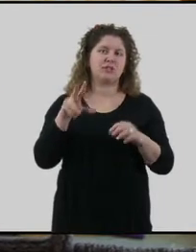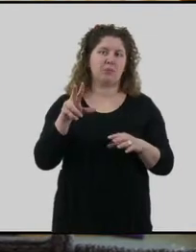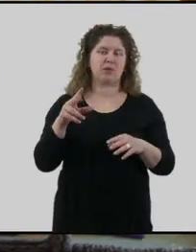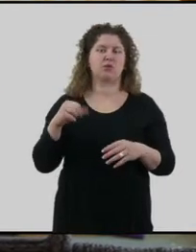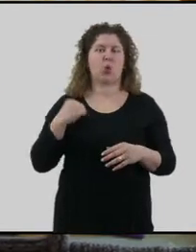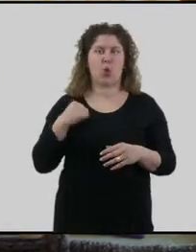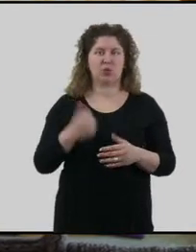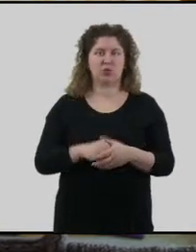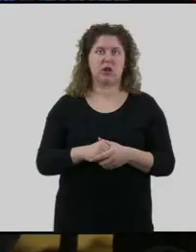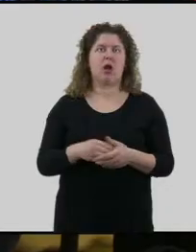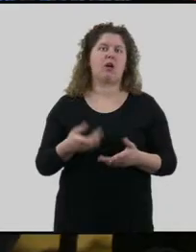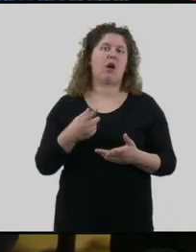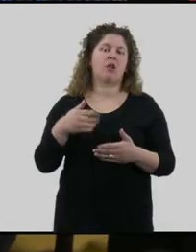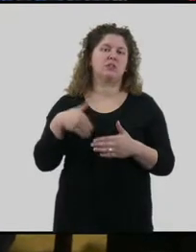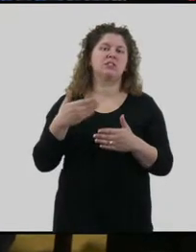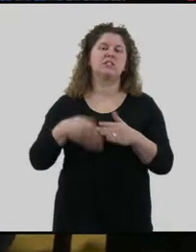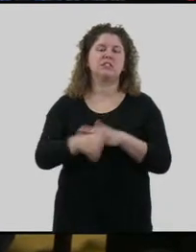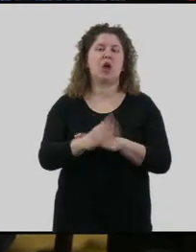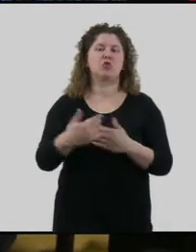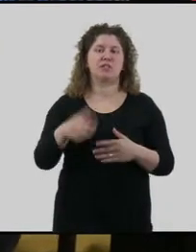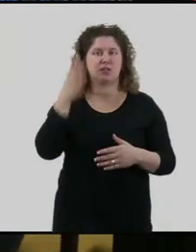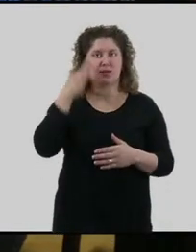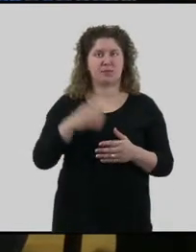i izađu iz skrbi.